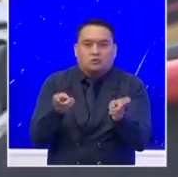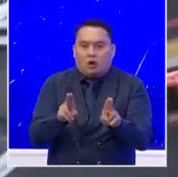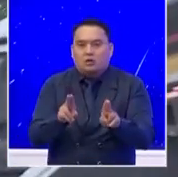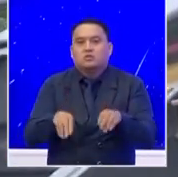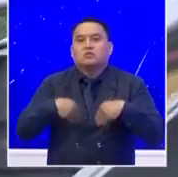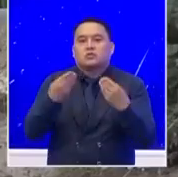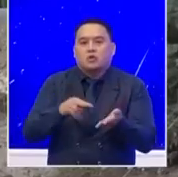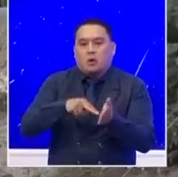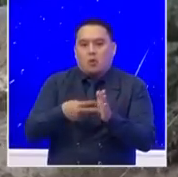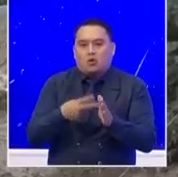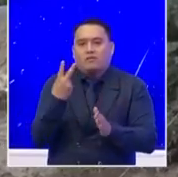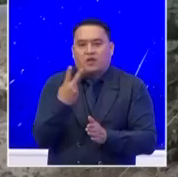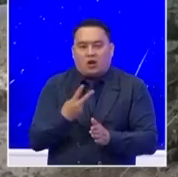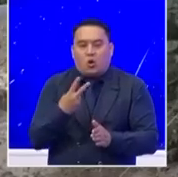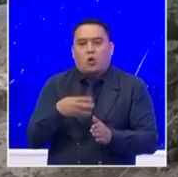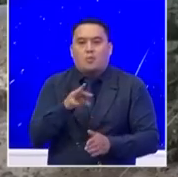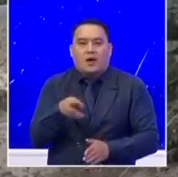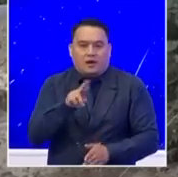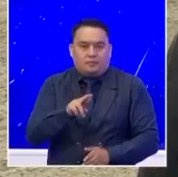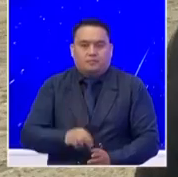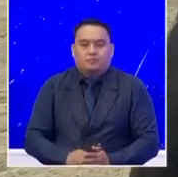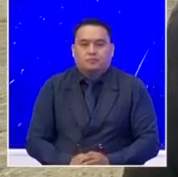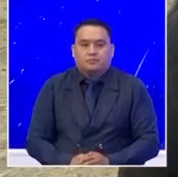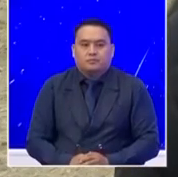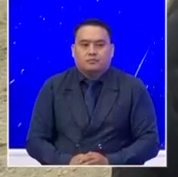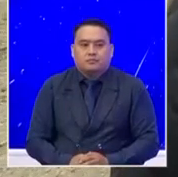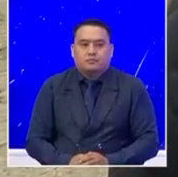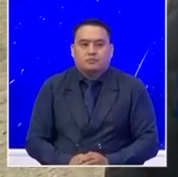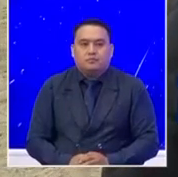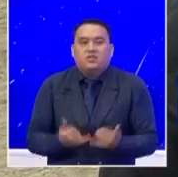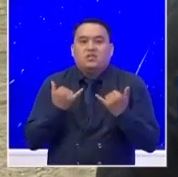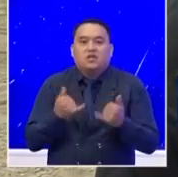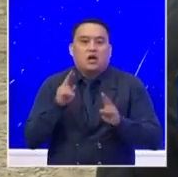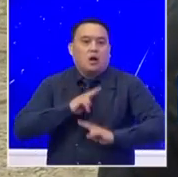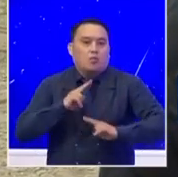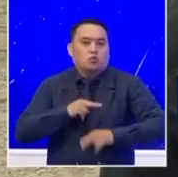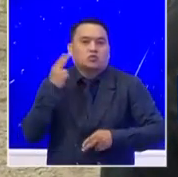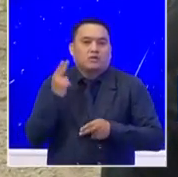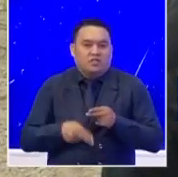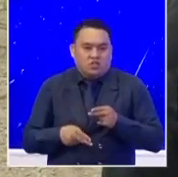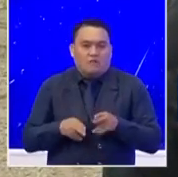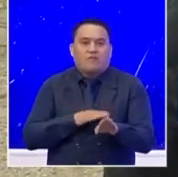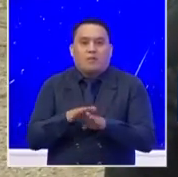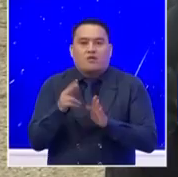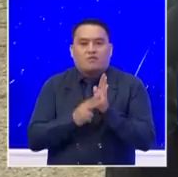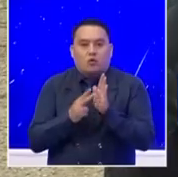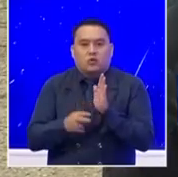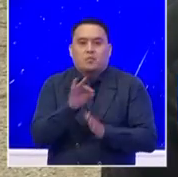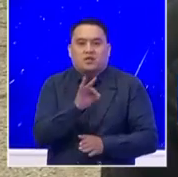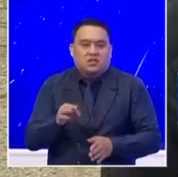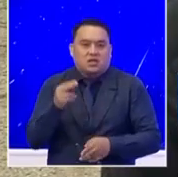Сдача объекта запланирована на вторую декаду мая. Работа сейчас на этапе завершения. Выполнено 80%